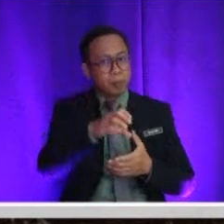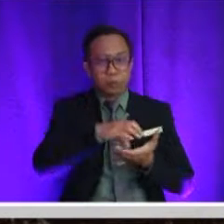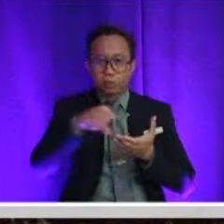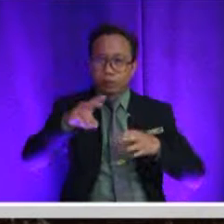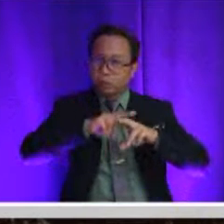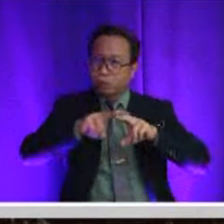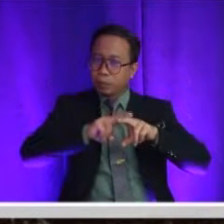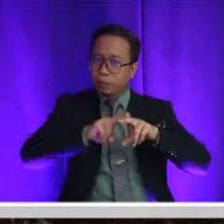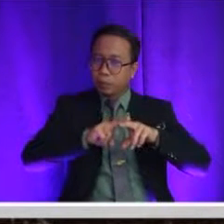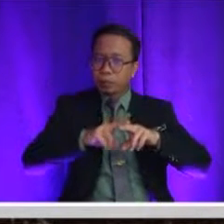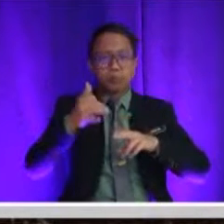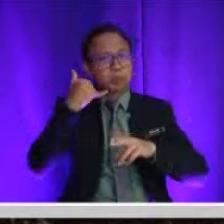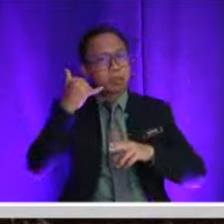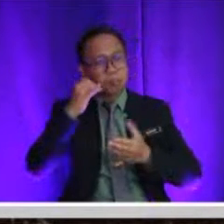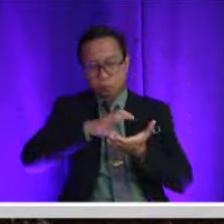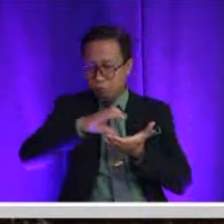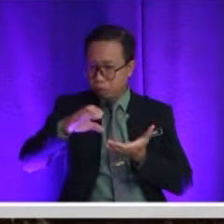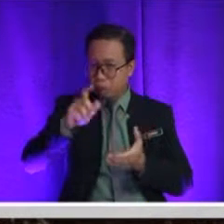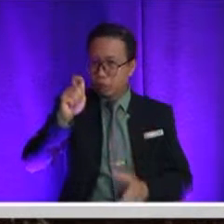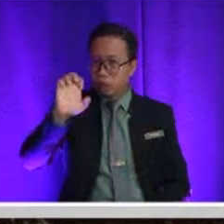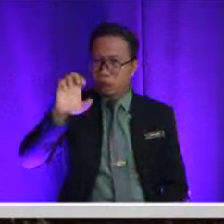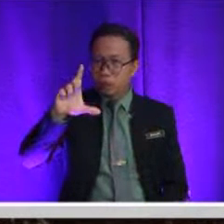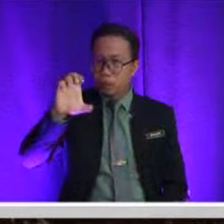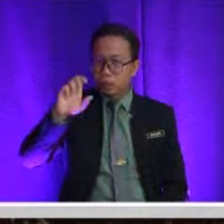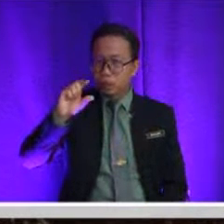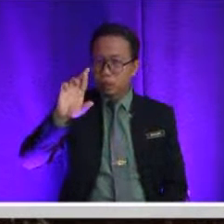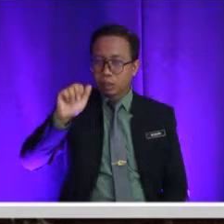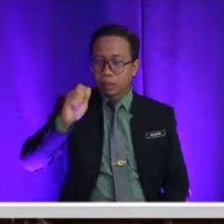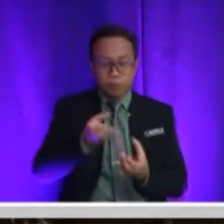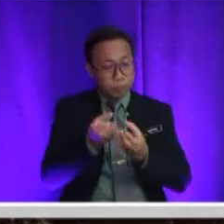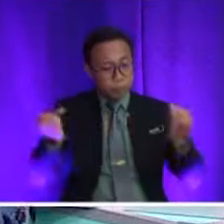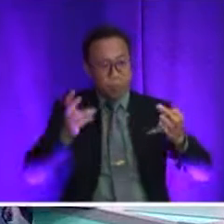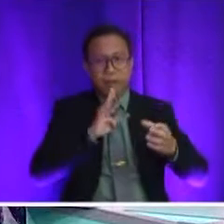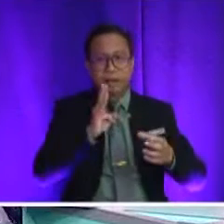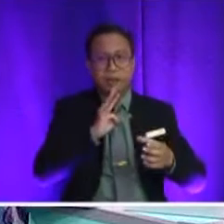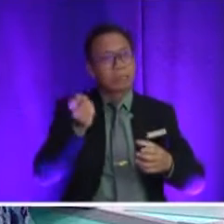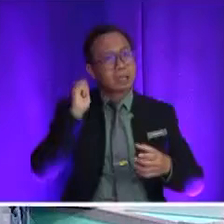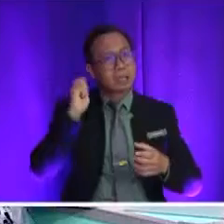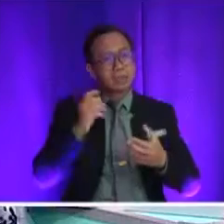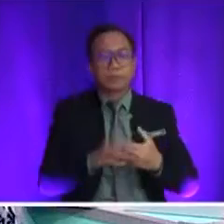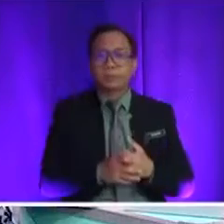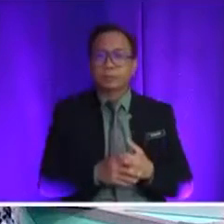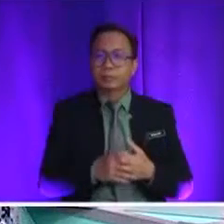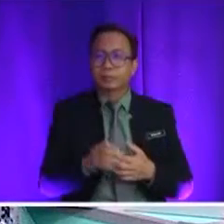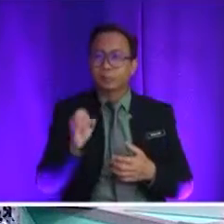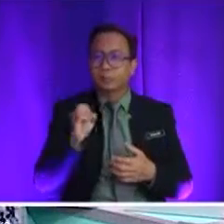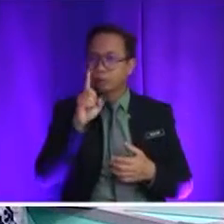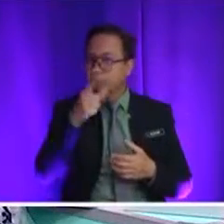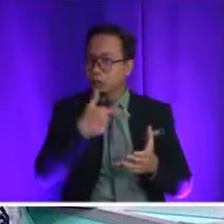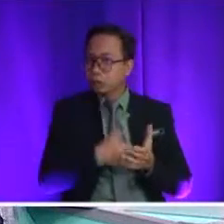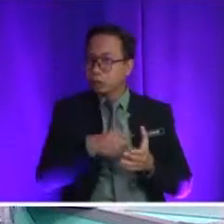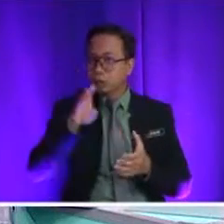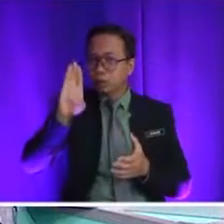merusakkan kemudahan telepon dan telegraf terus akan paypai satu lagi mungkin ada jawaban disini kok